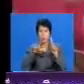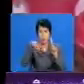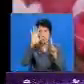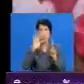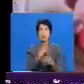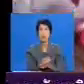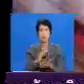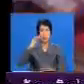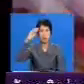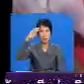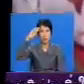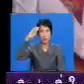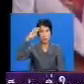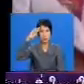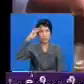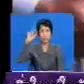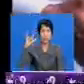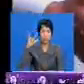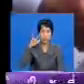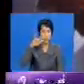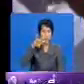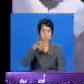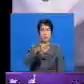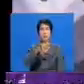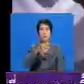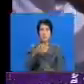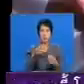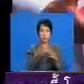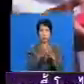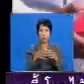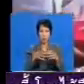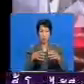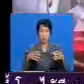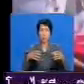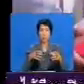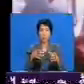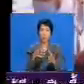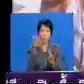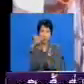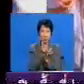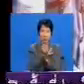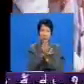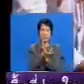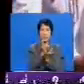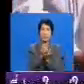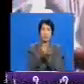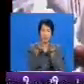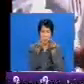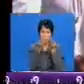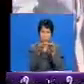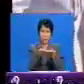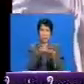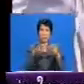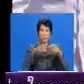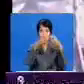องทัพบกได้ใช้เครื่องบิน430นำศพทหารกล้ากลับภูมิลำเนาพร้อมทั้งจัดกองกำลังทหารเกียรติยศรอรับศพอย่างสมเกีย